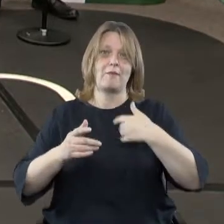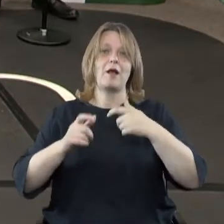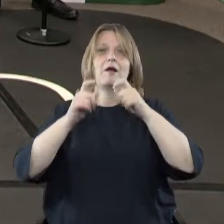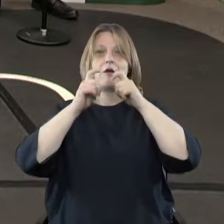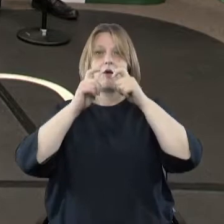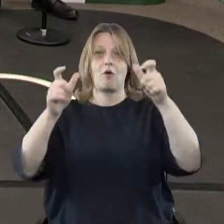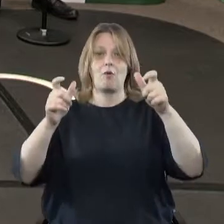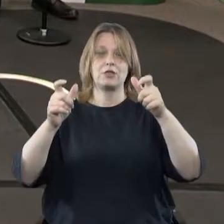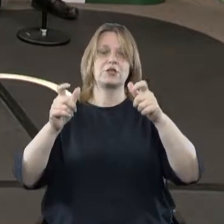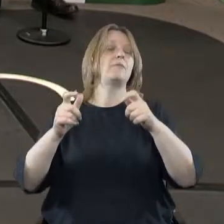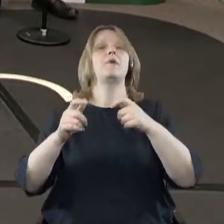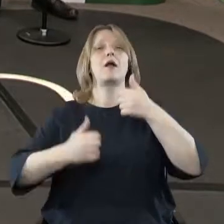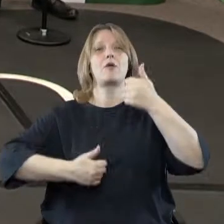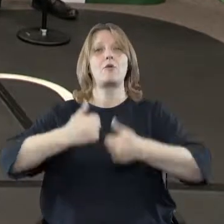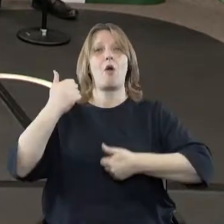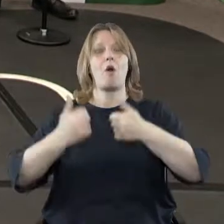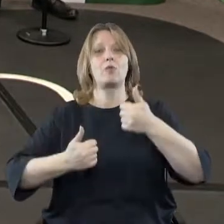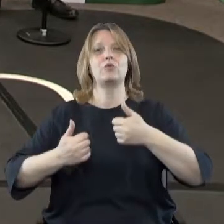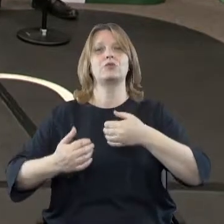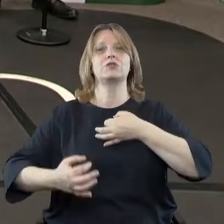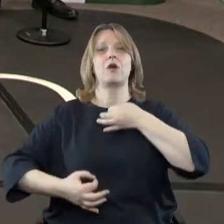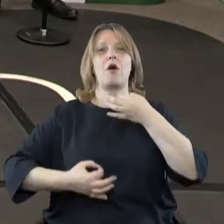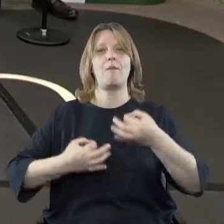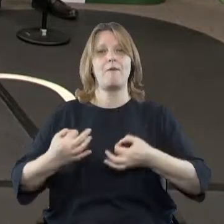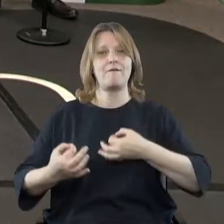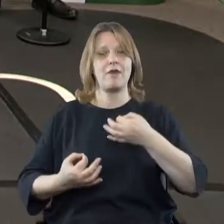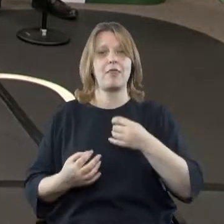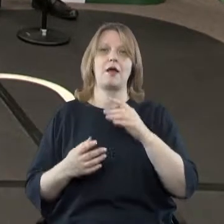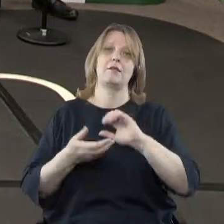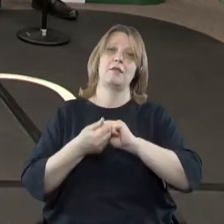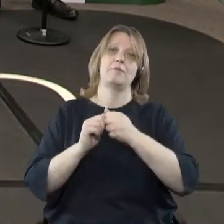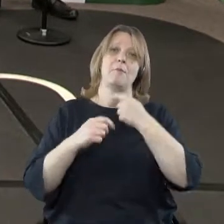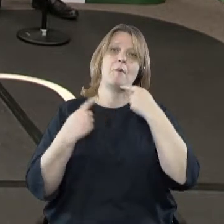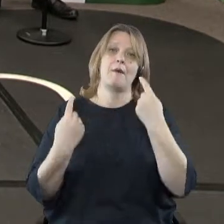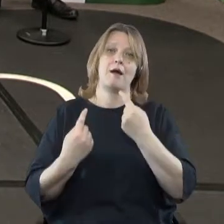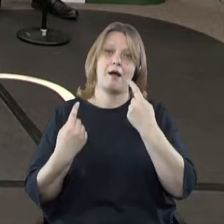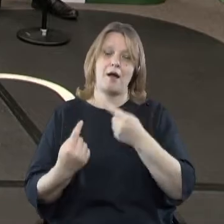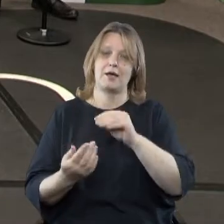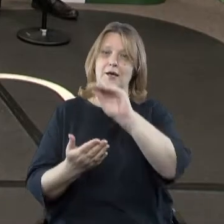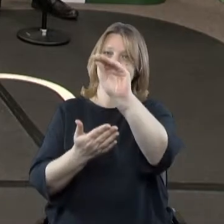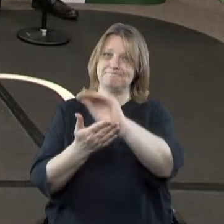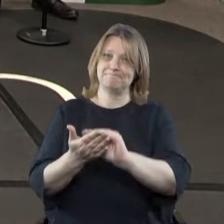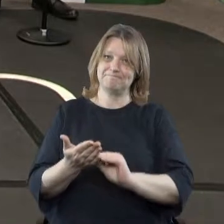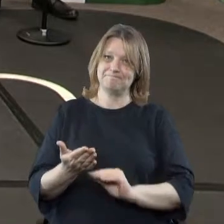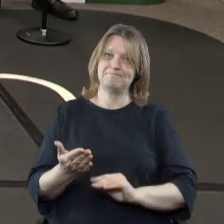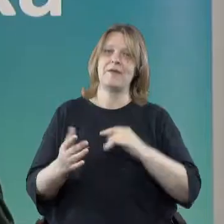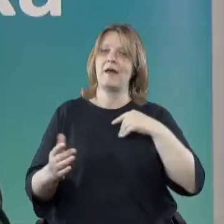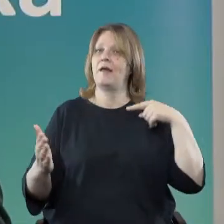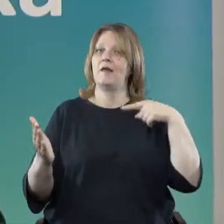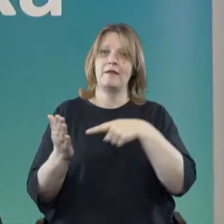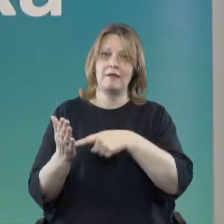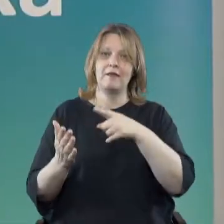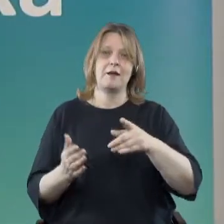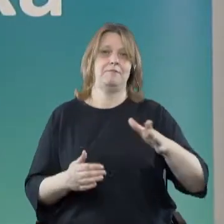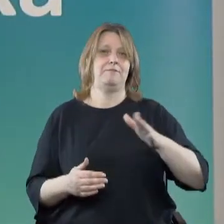konkurs literacki. Konkurs na opowiadanie lub bajkę dotyczącą bezpieczeństwa w ruchu drogowym. Ten